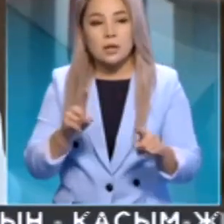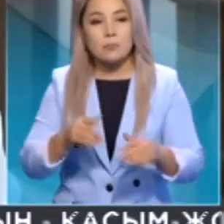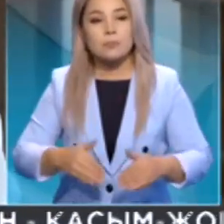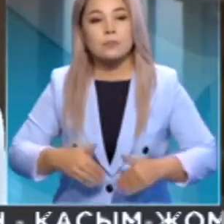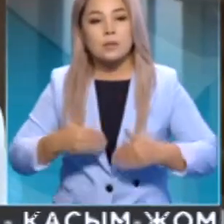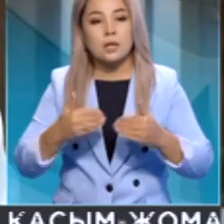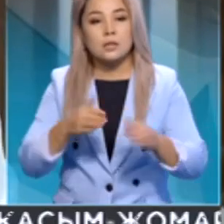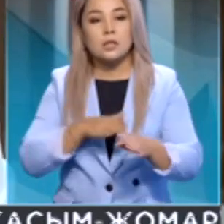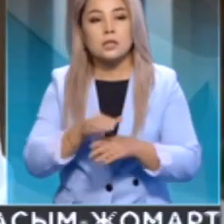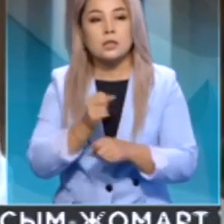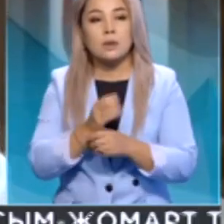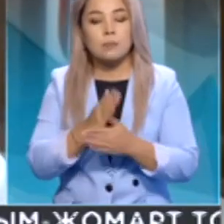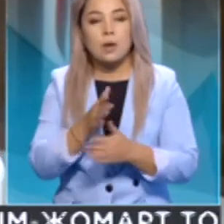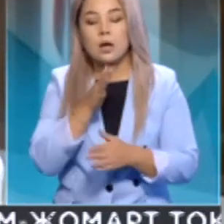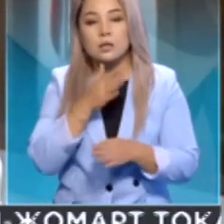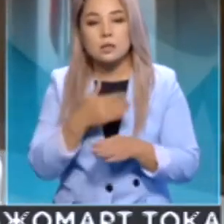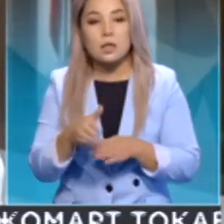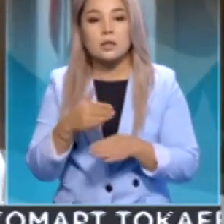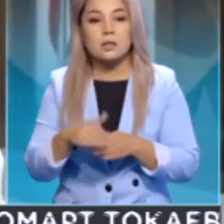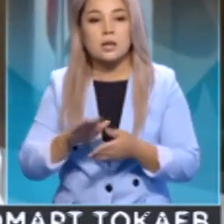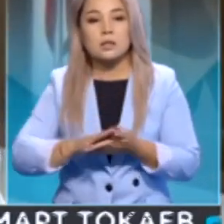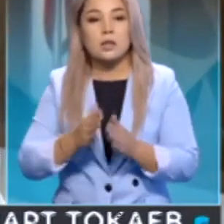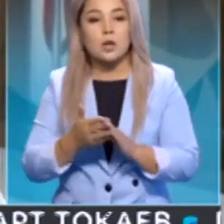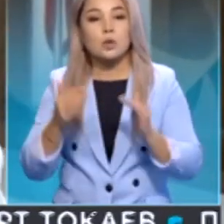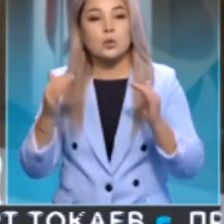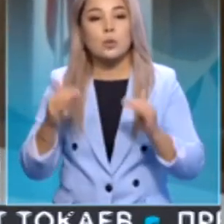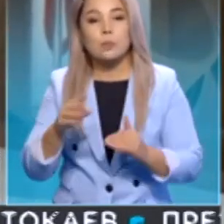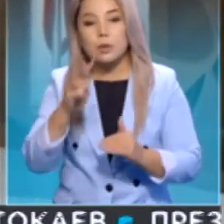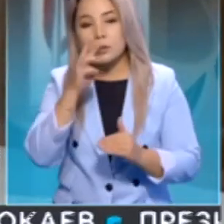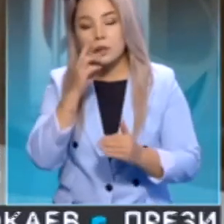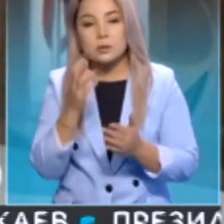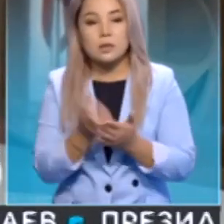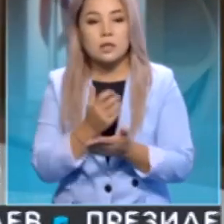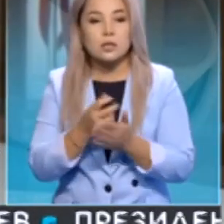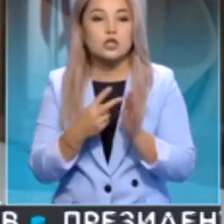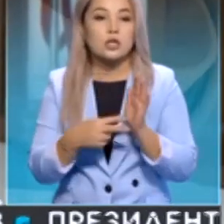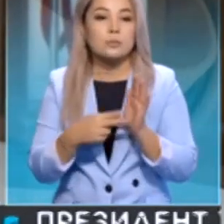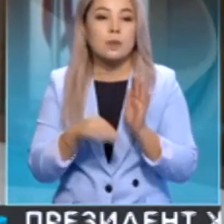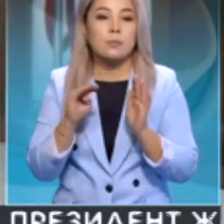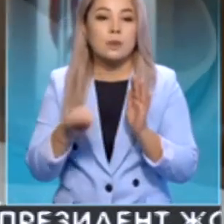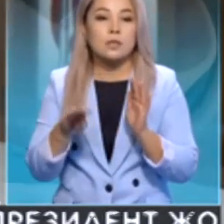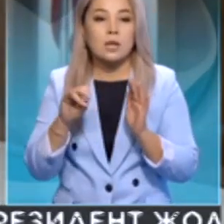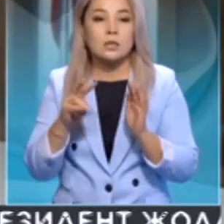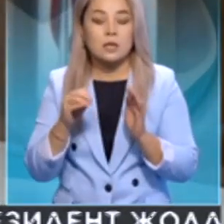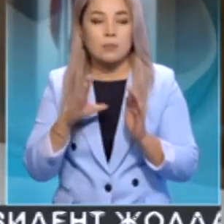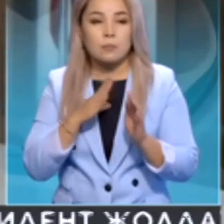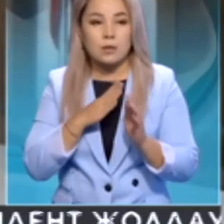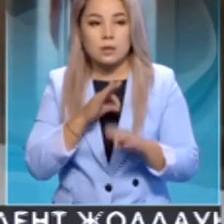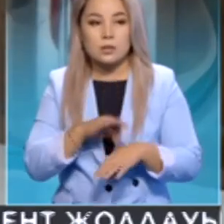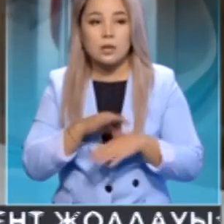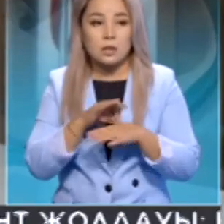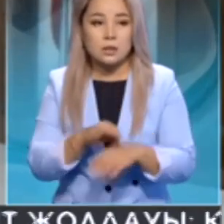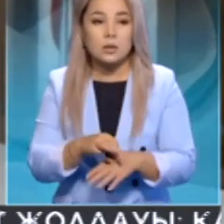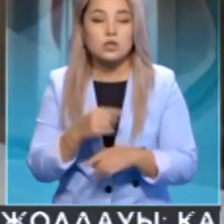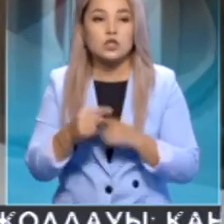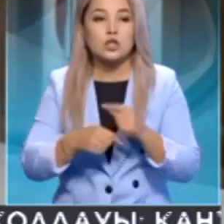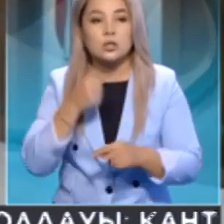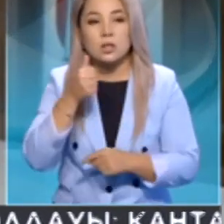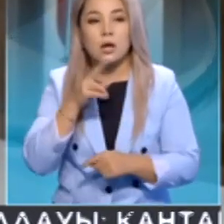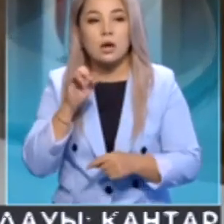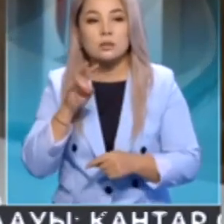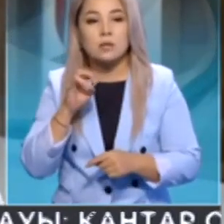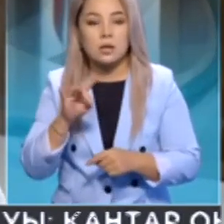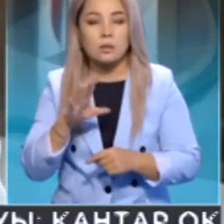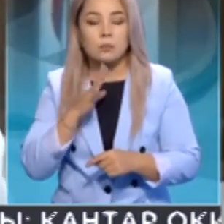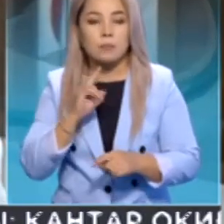берді. Рет-ретімен айтсам, елдегі ең төменгі жалақы 70 000 теңгеге жетеді, ал келер жылдың қаңтарынан бастап бала